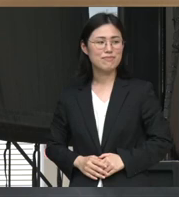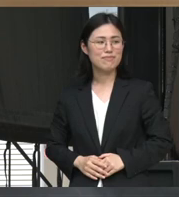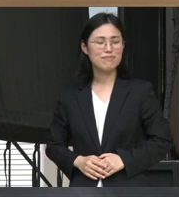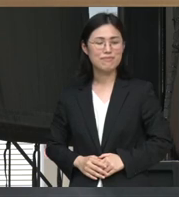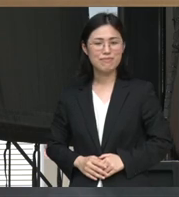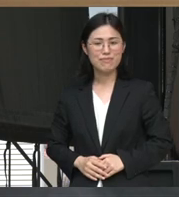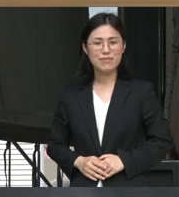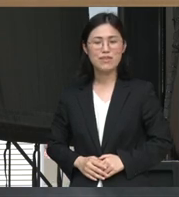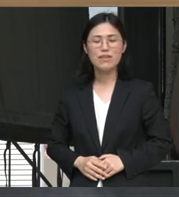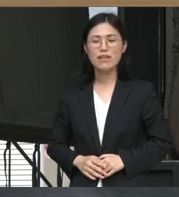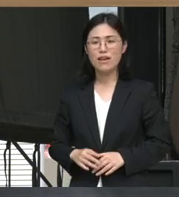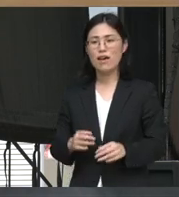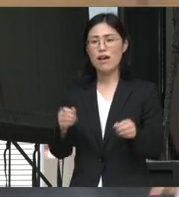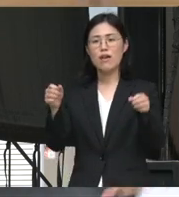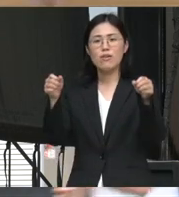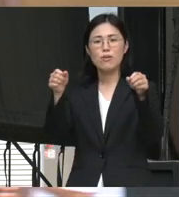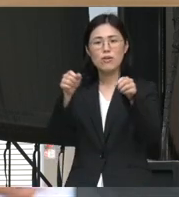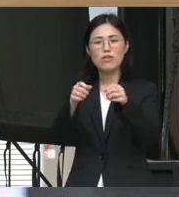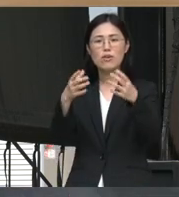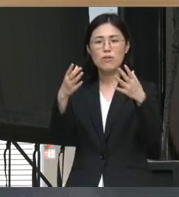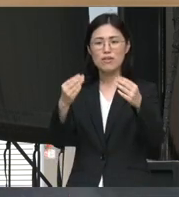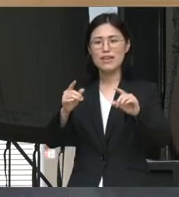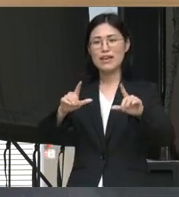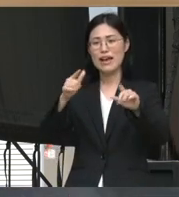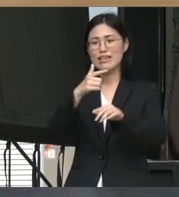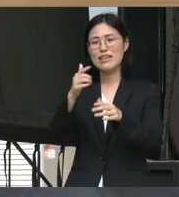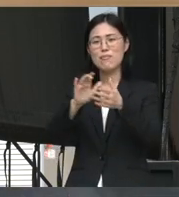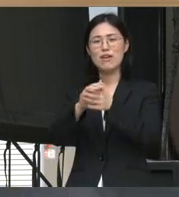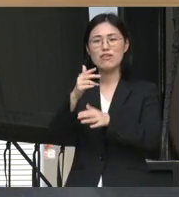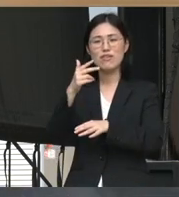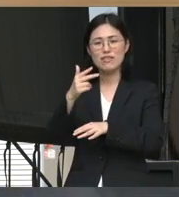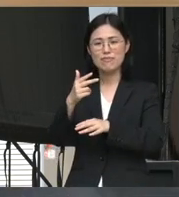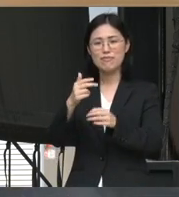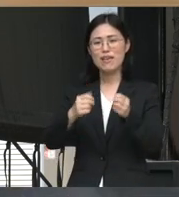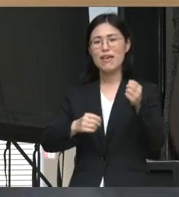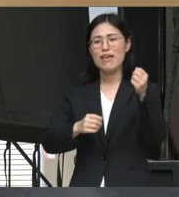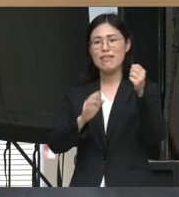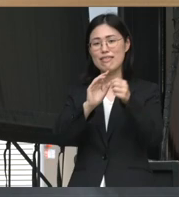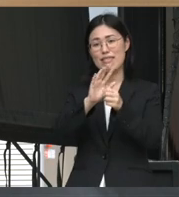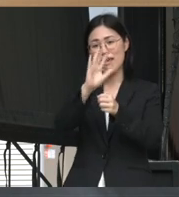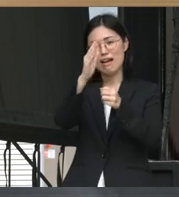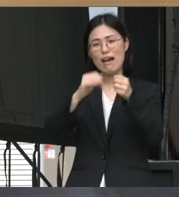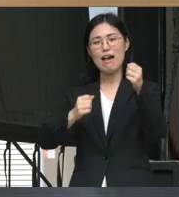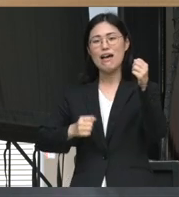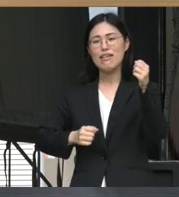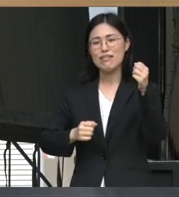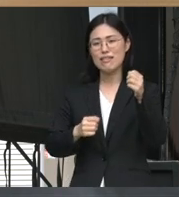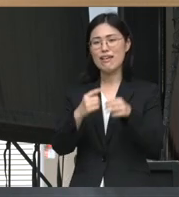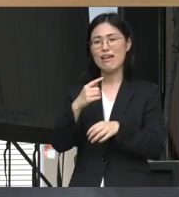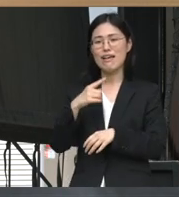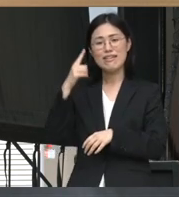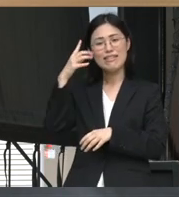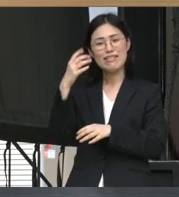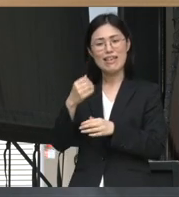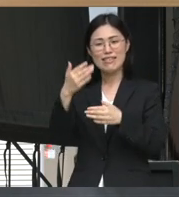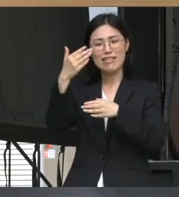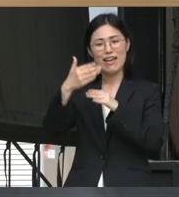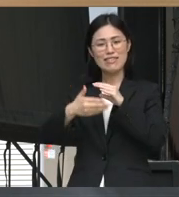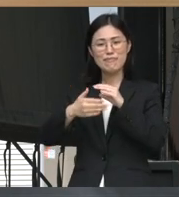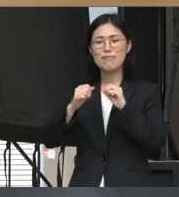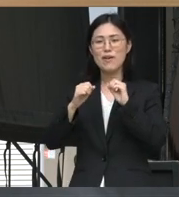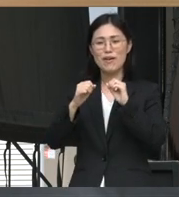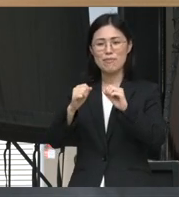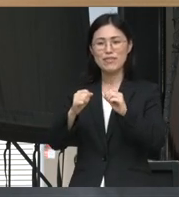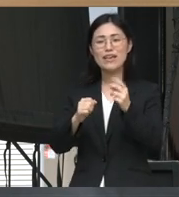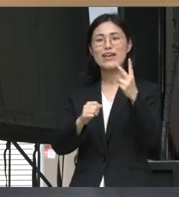それでは、トーチキスを終えた東大和市の聖火ランナーの皆さんの記念撮影を行います。記念撮影は